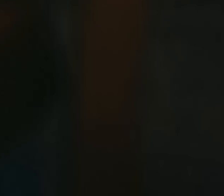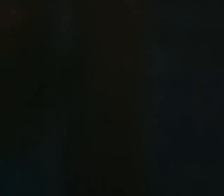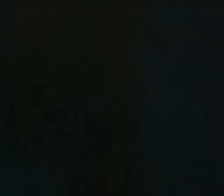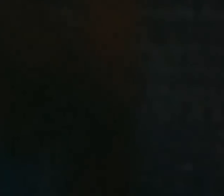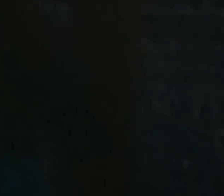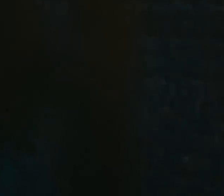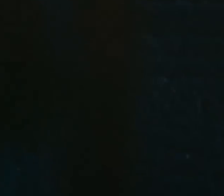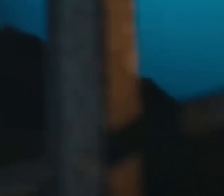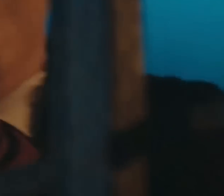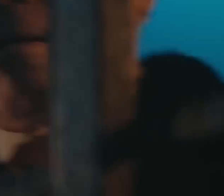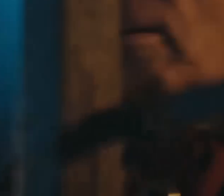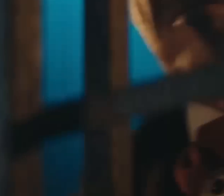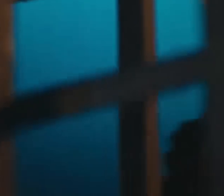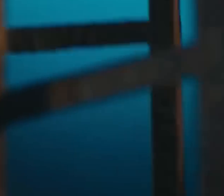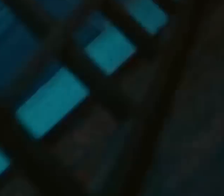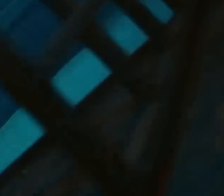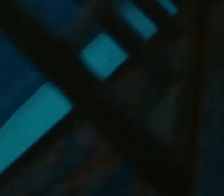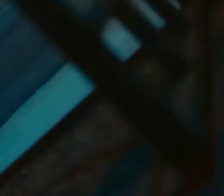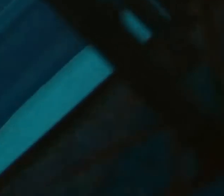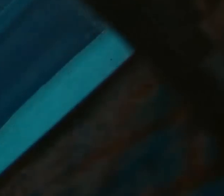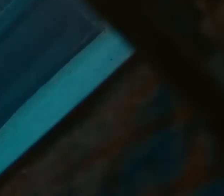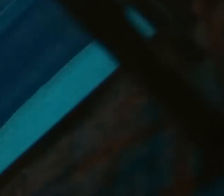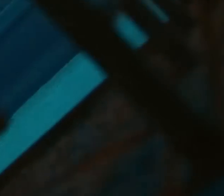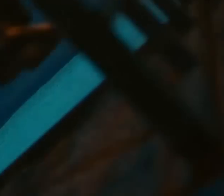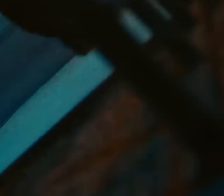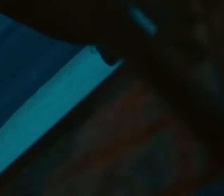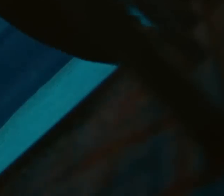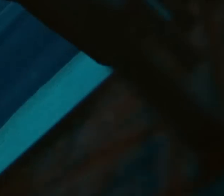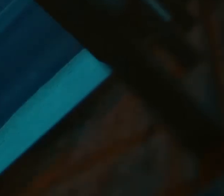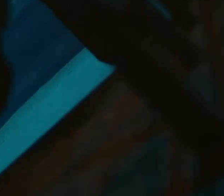Asma kilidi çıkarıp parmaklığa astı, içeri giriyor.